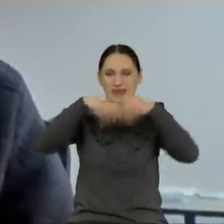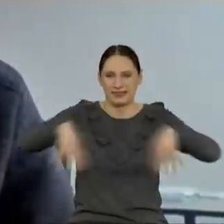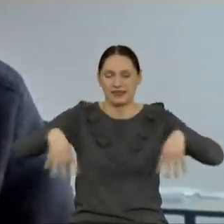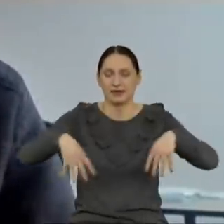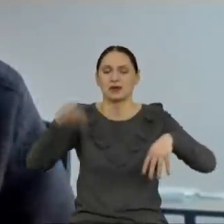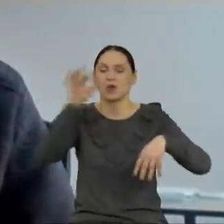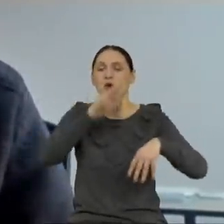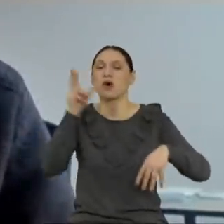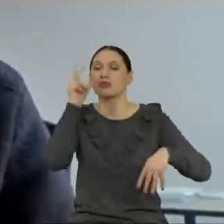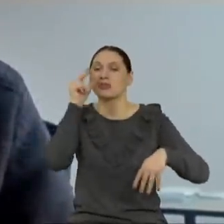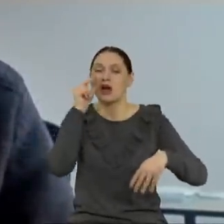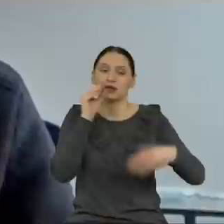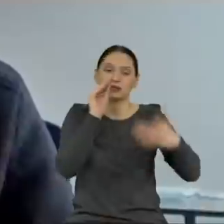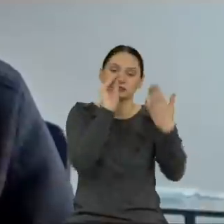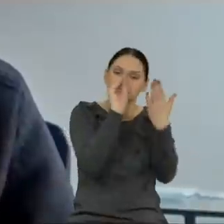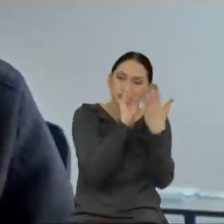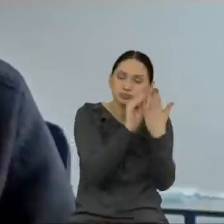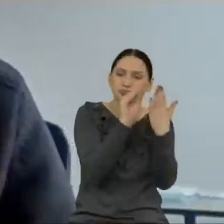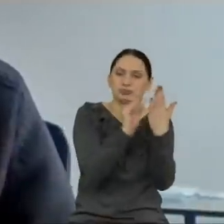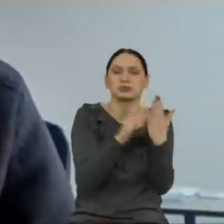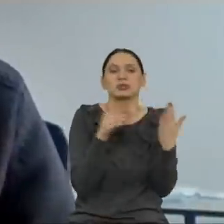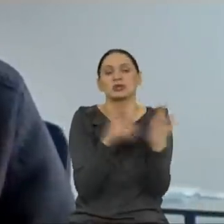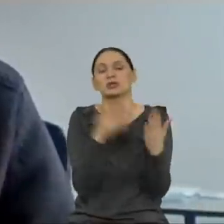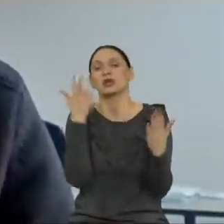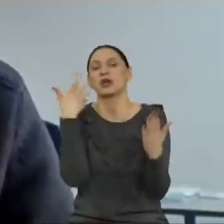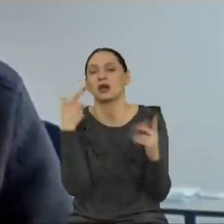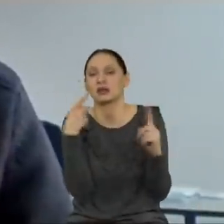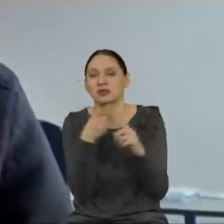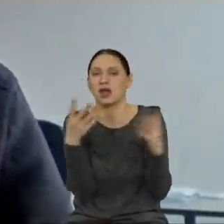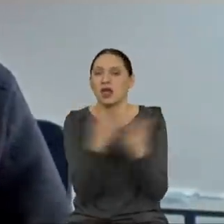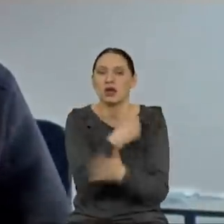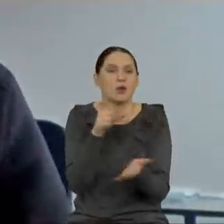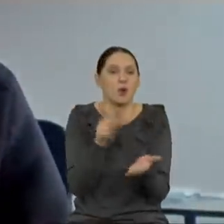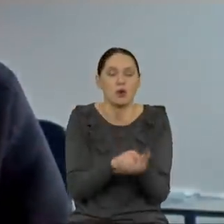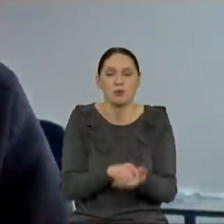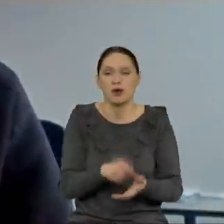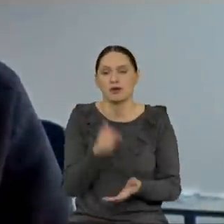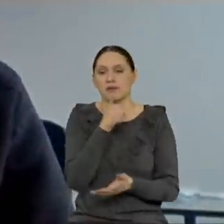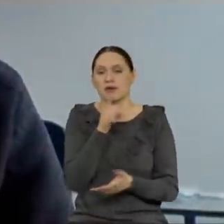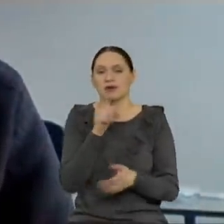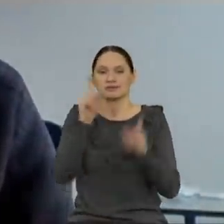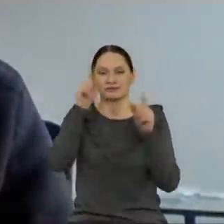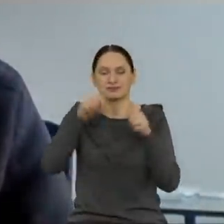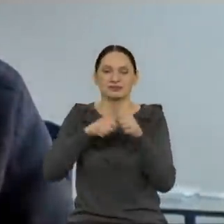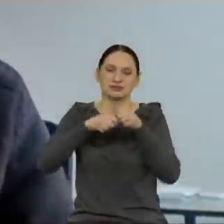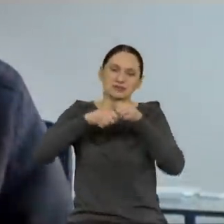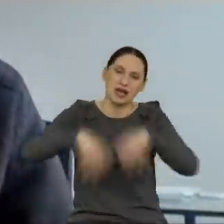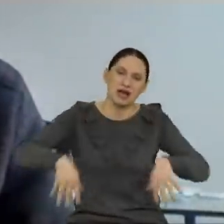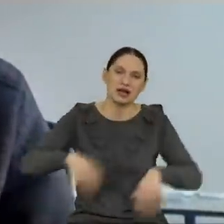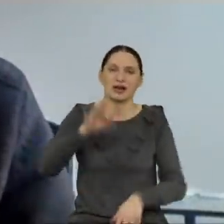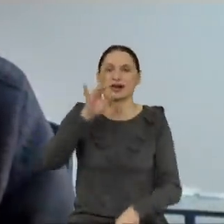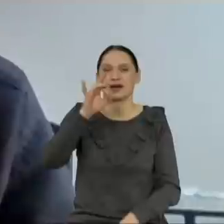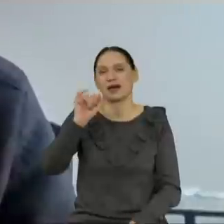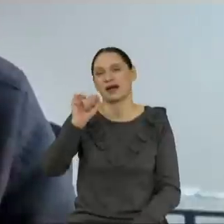būtų matomas kažkoks progresas, o ne, sakysime, tos vadinamos gairės, kartais pakilus